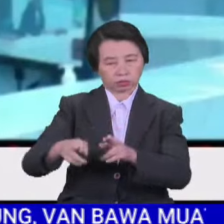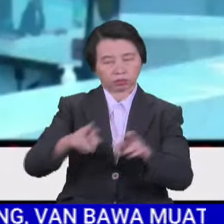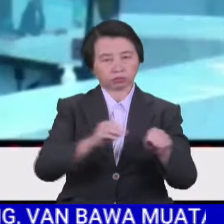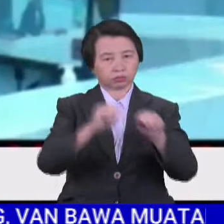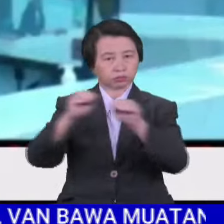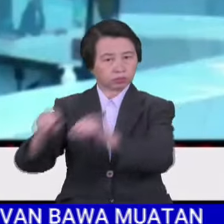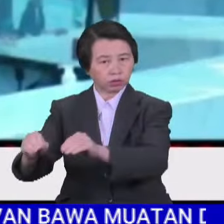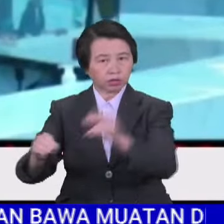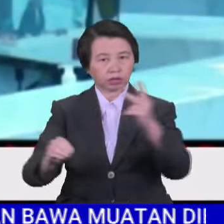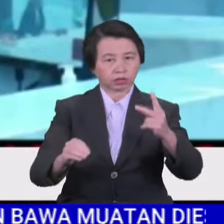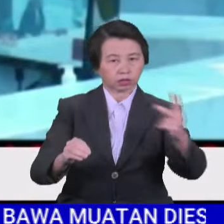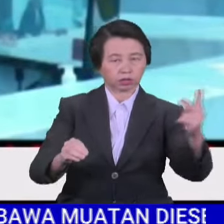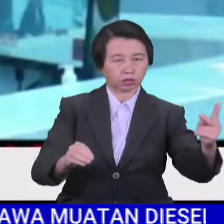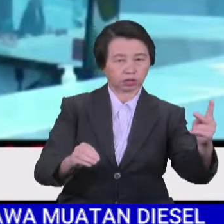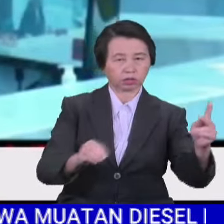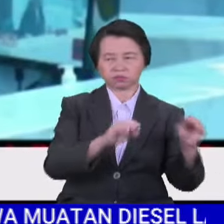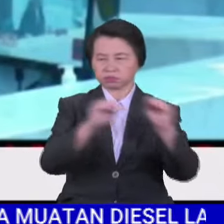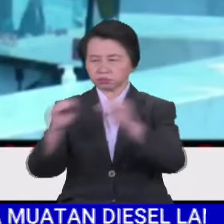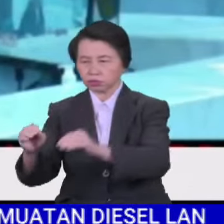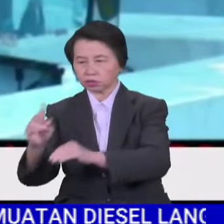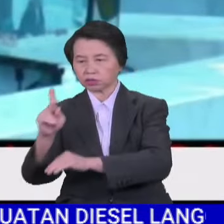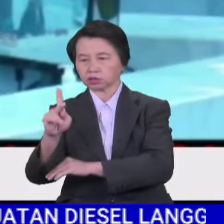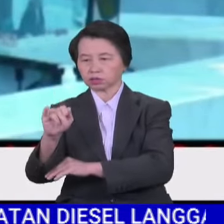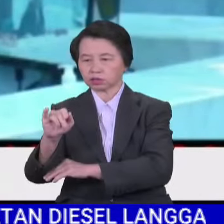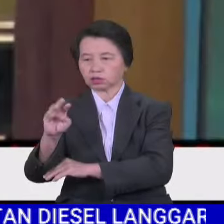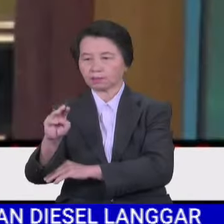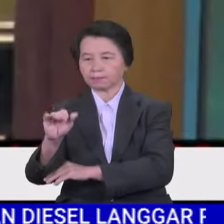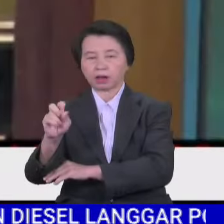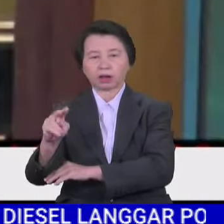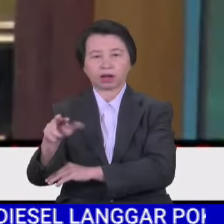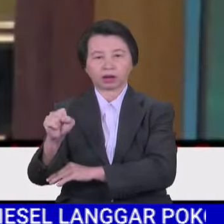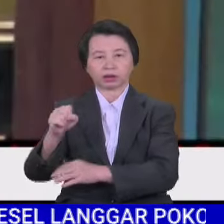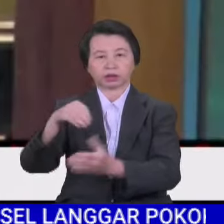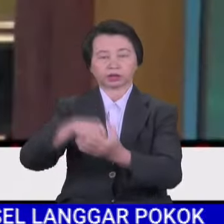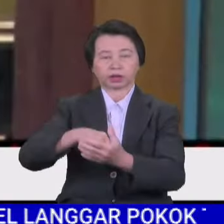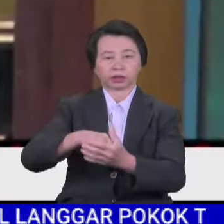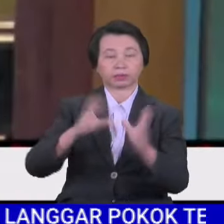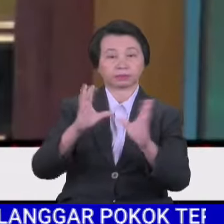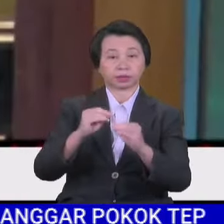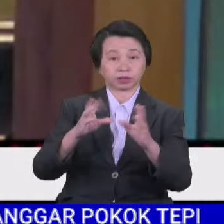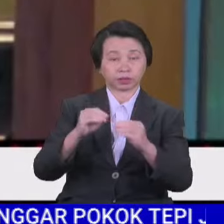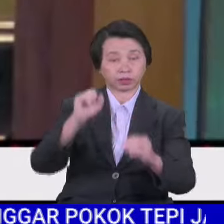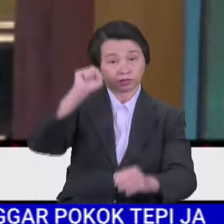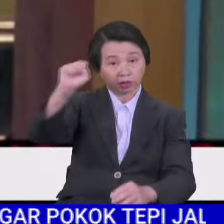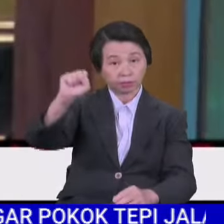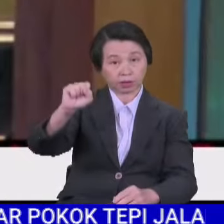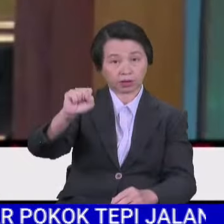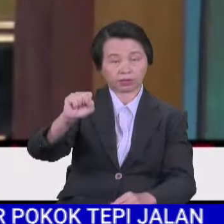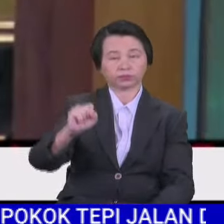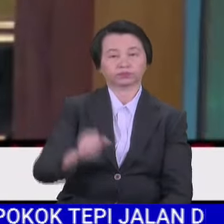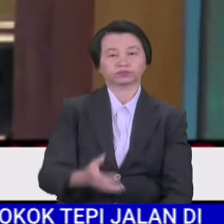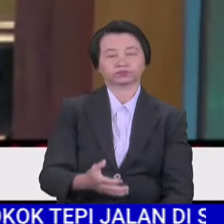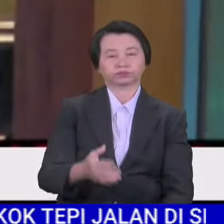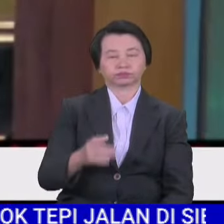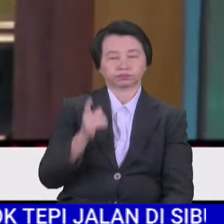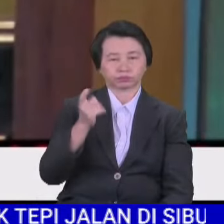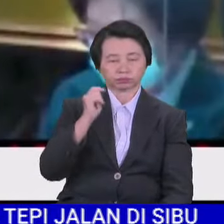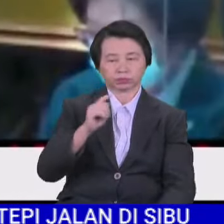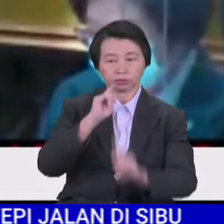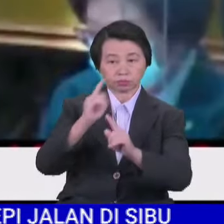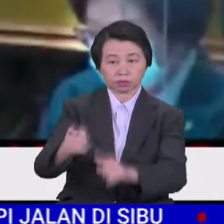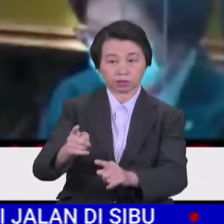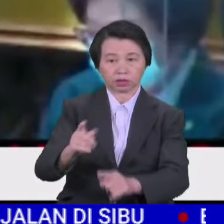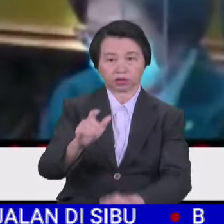pemindahan kyky manis dalam persidangan Dunst Abah ke-16 di Kota Kinabalu sementara itu